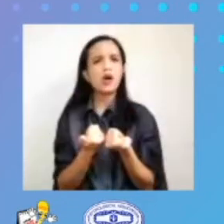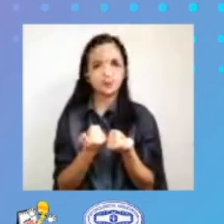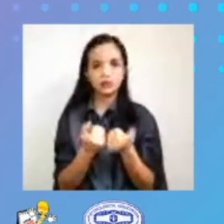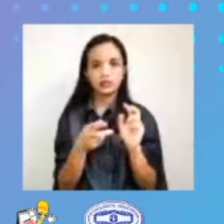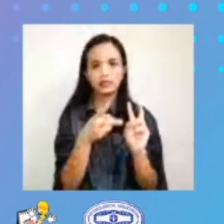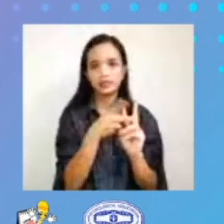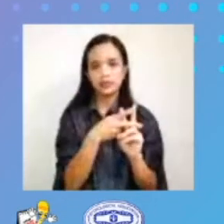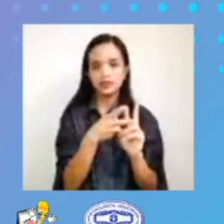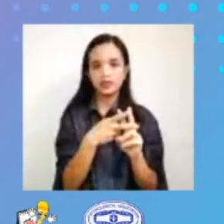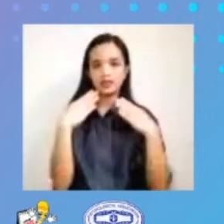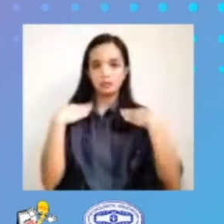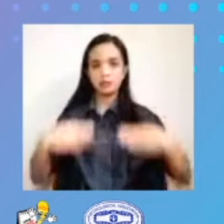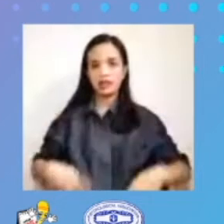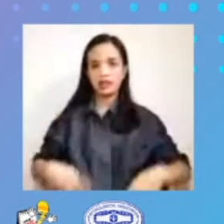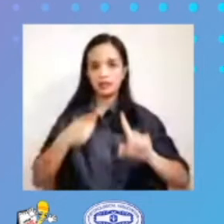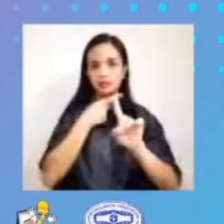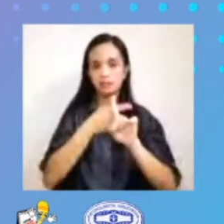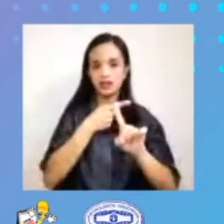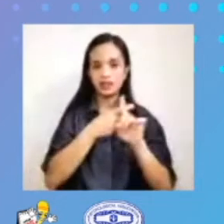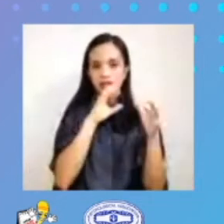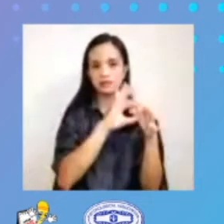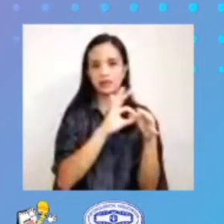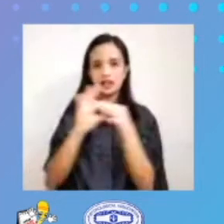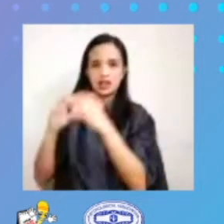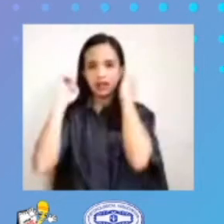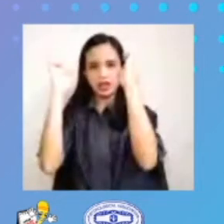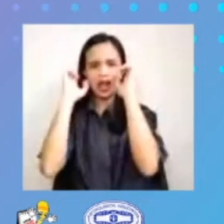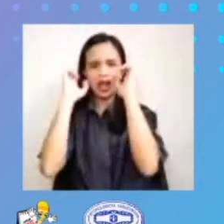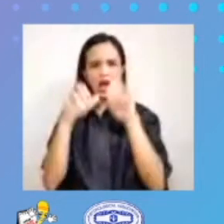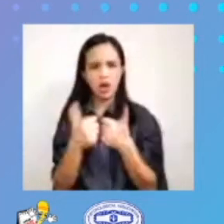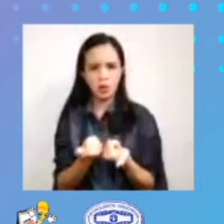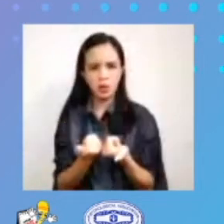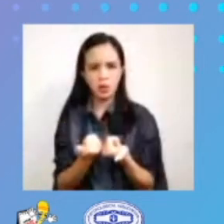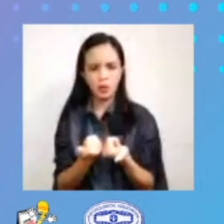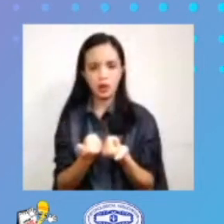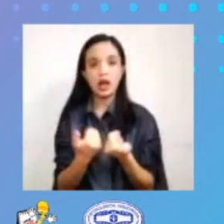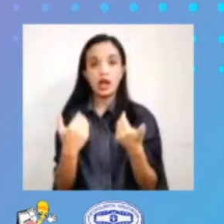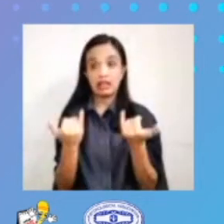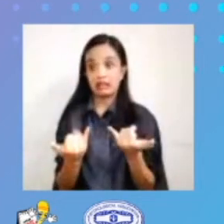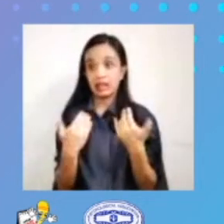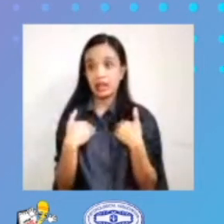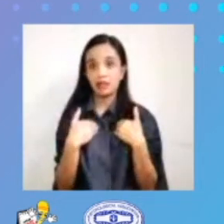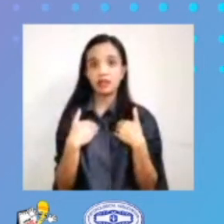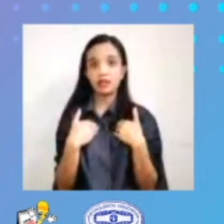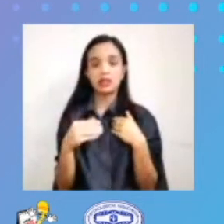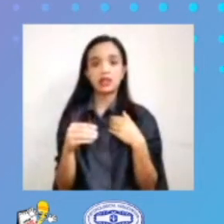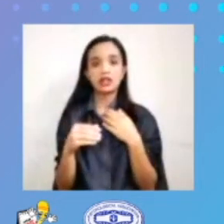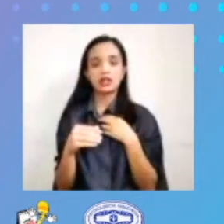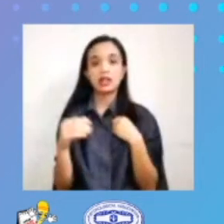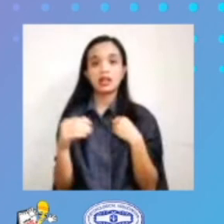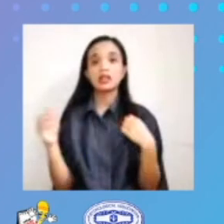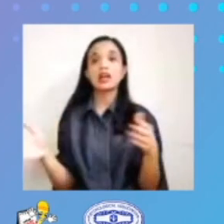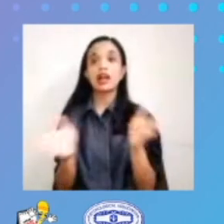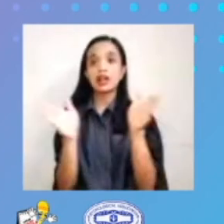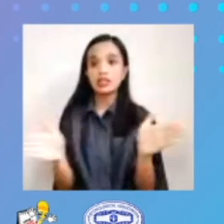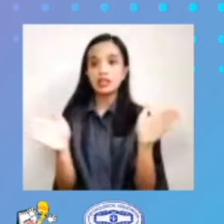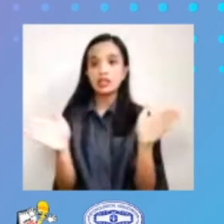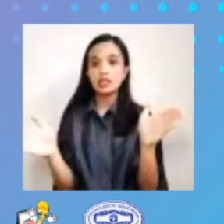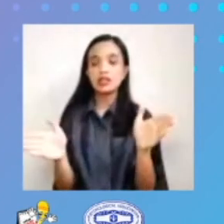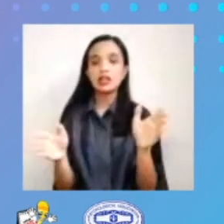present itself to you. Check your habits. Maybe it's your overthinking that invites stress. Nanood siya last week.